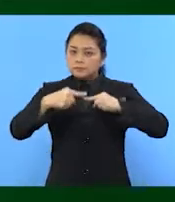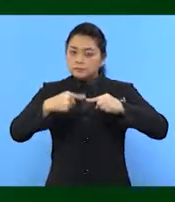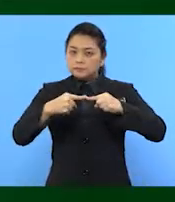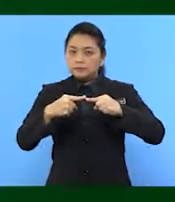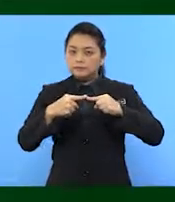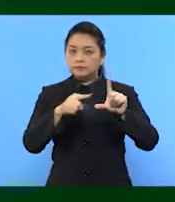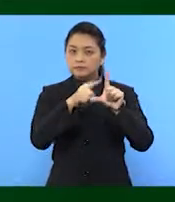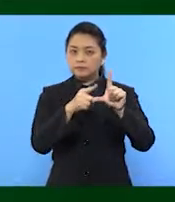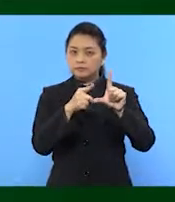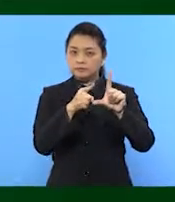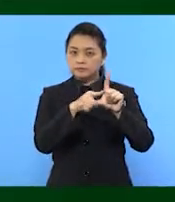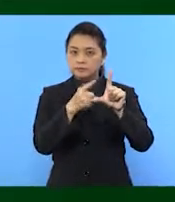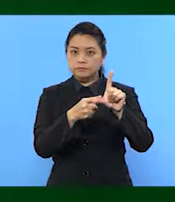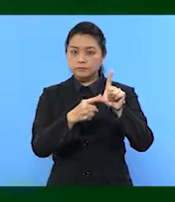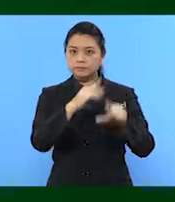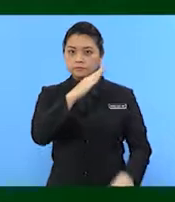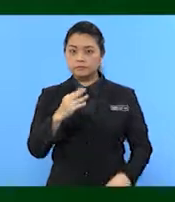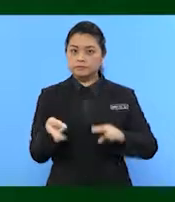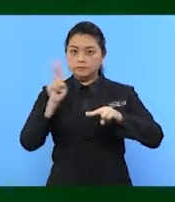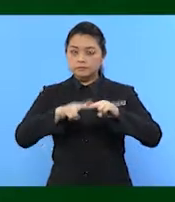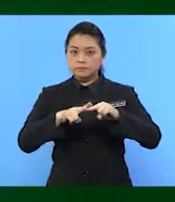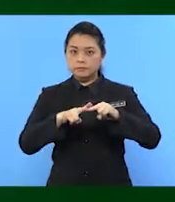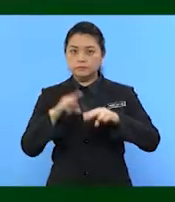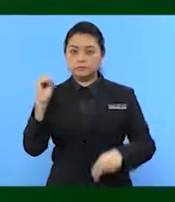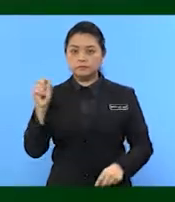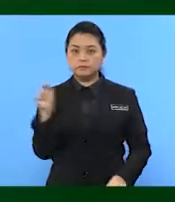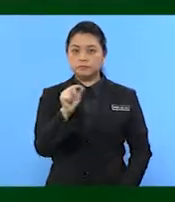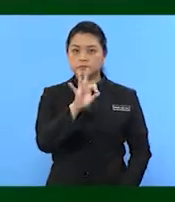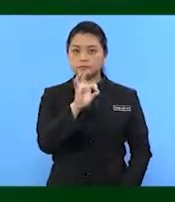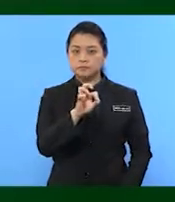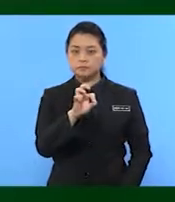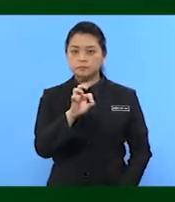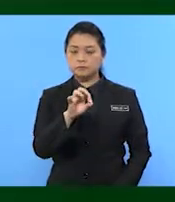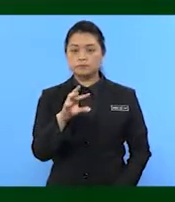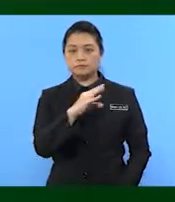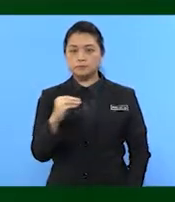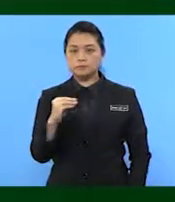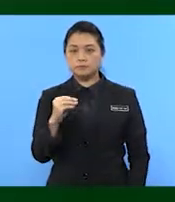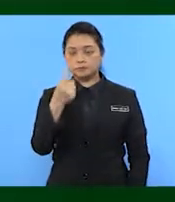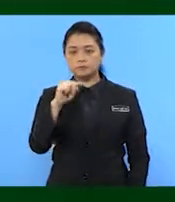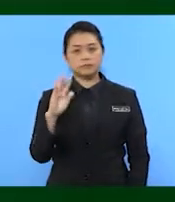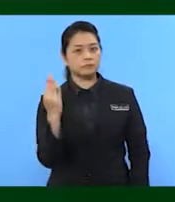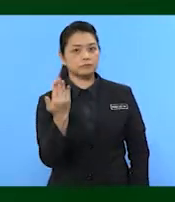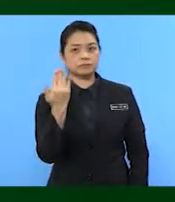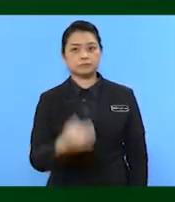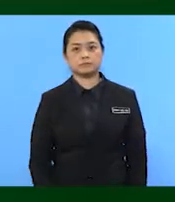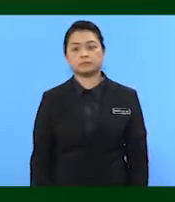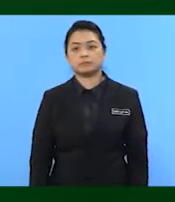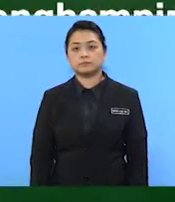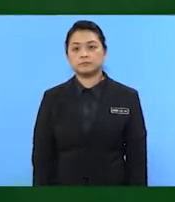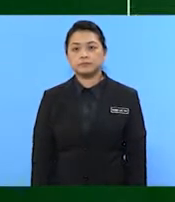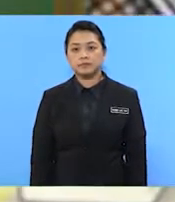tirus bertambah dari sifar darjah ke 90 darjah dan begitu juga sebaliknya.